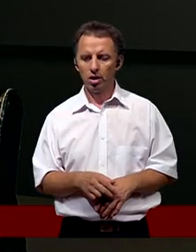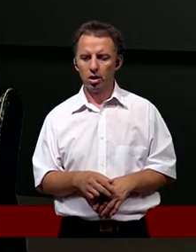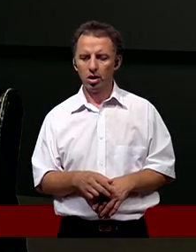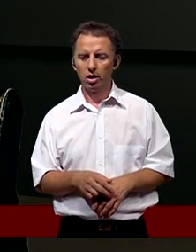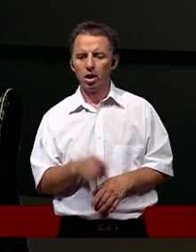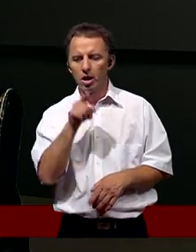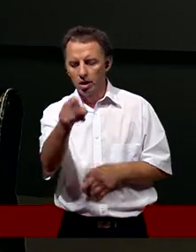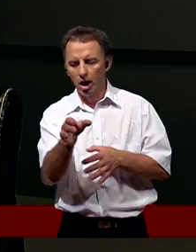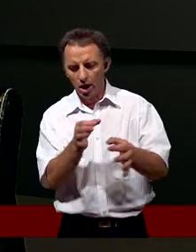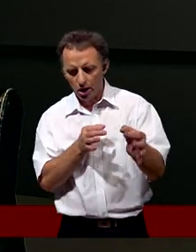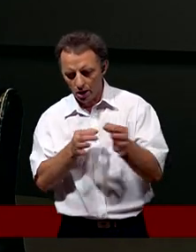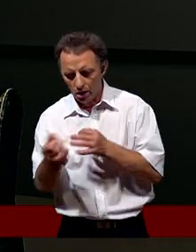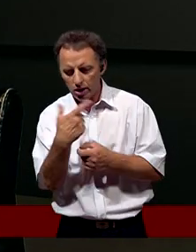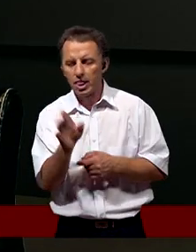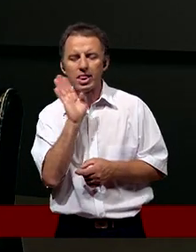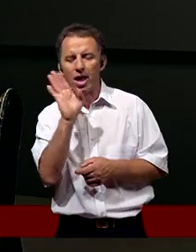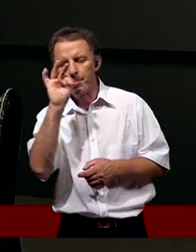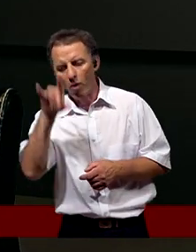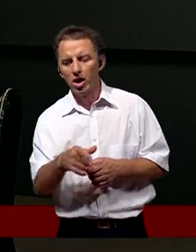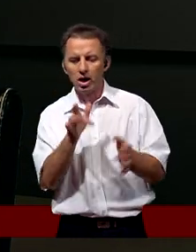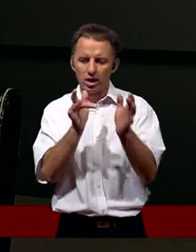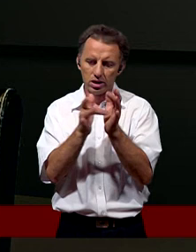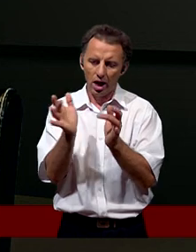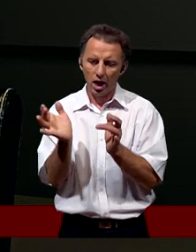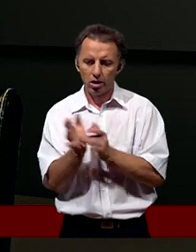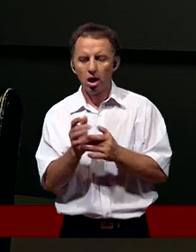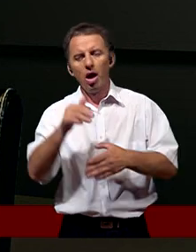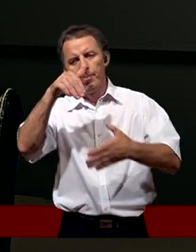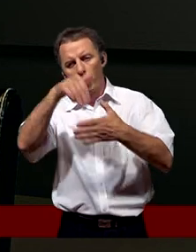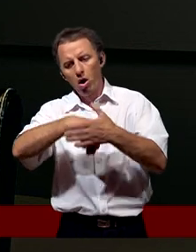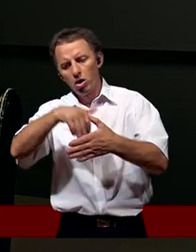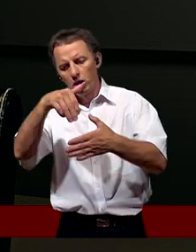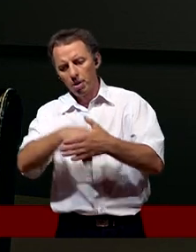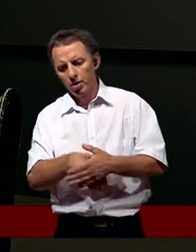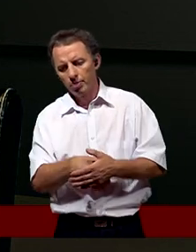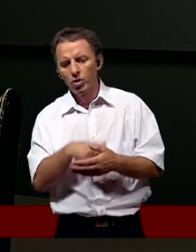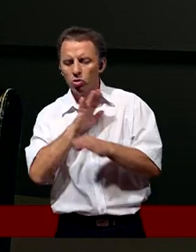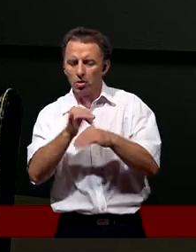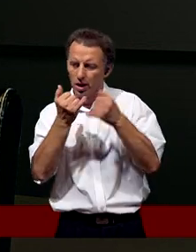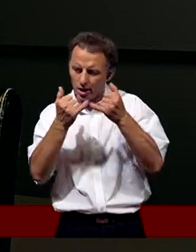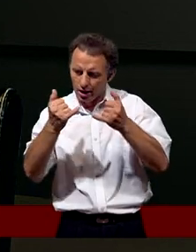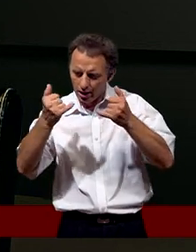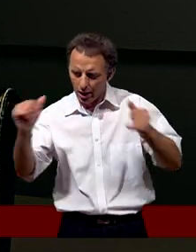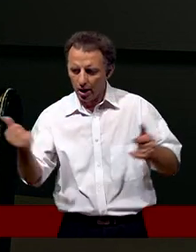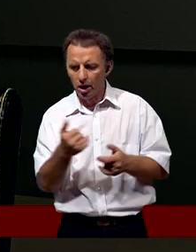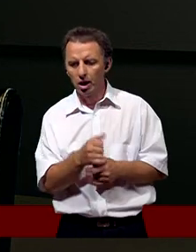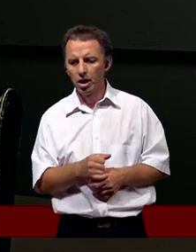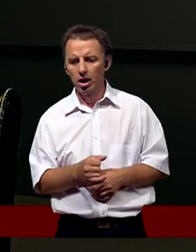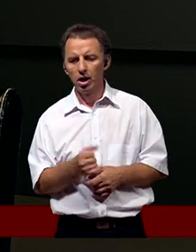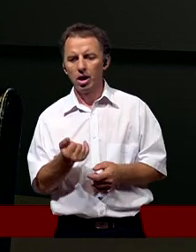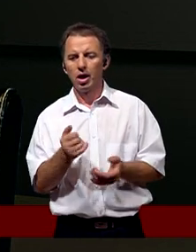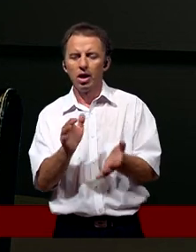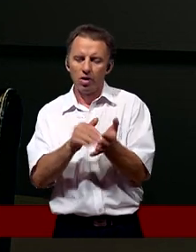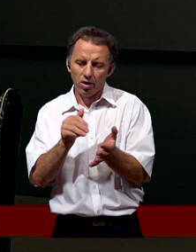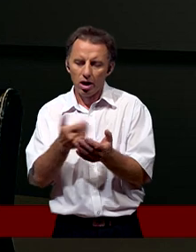Grzegorzu. Ta historia jest nietypowa. Tu Jezus postępuje zupełnie inaczej,